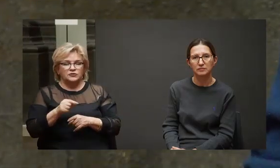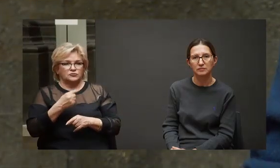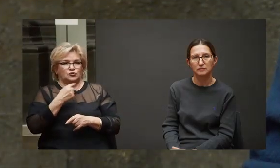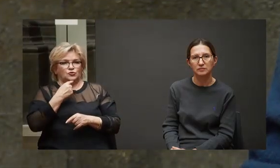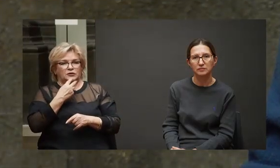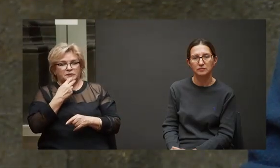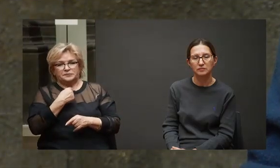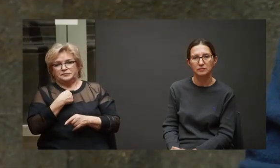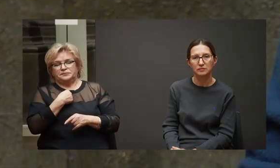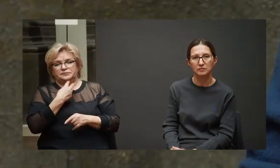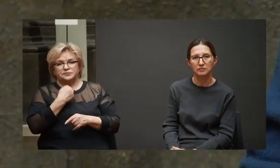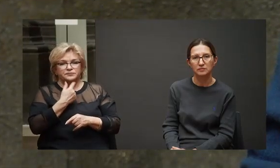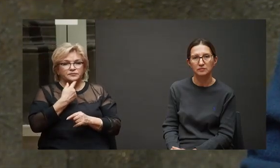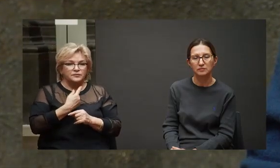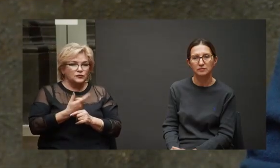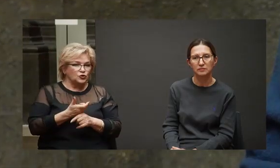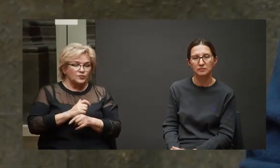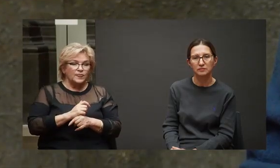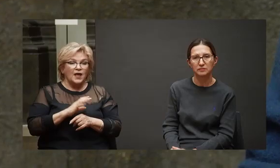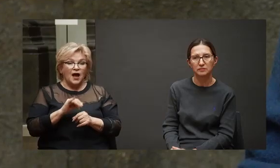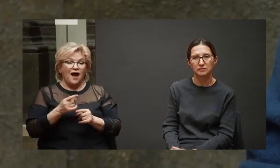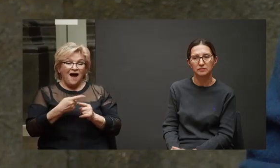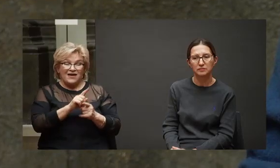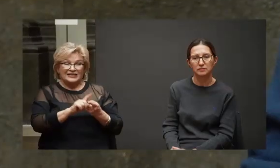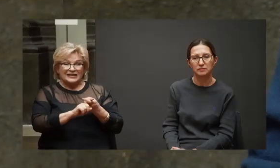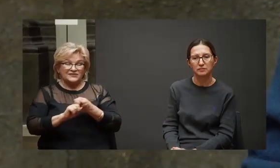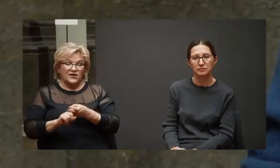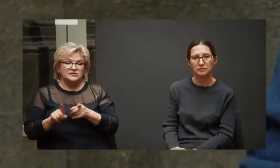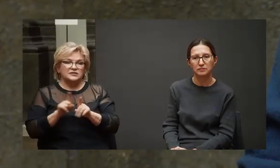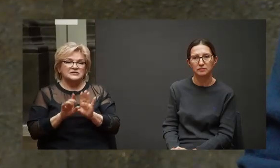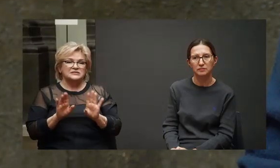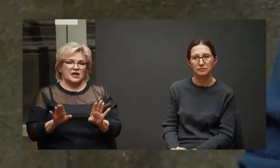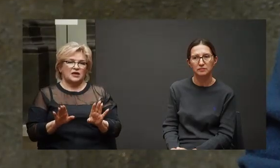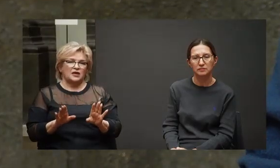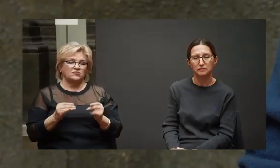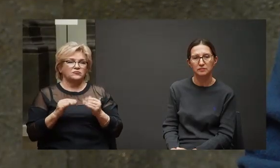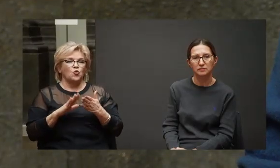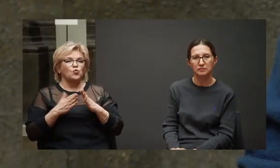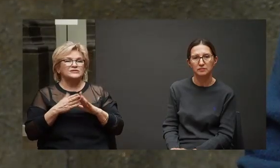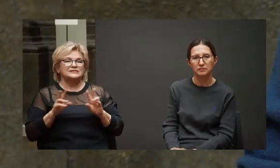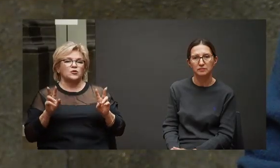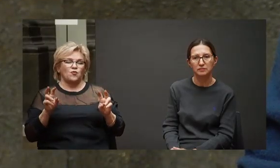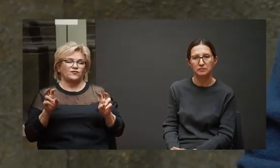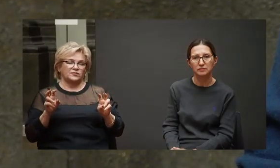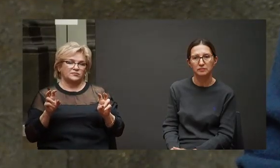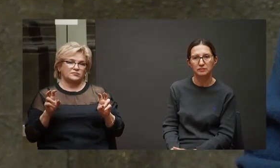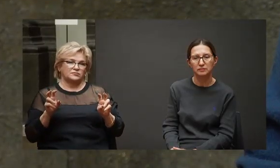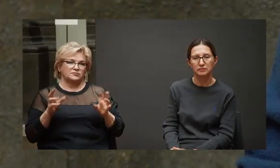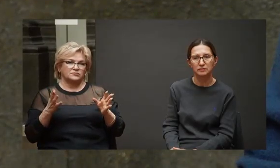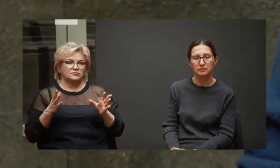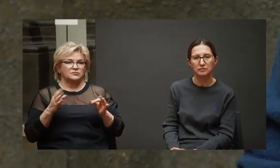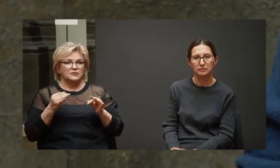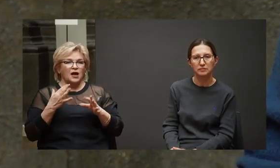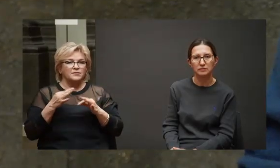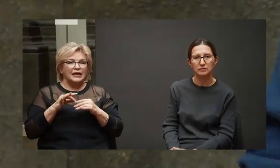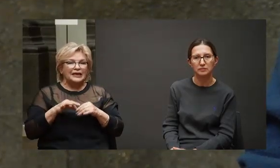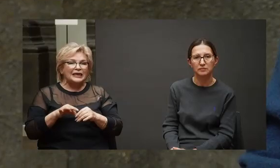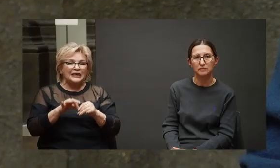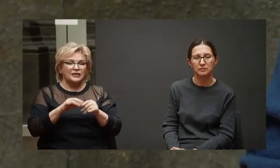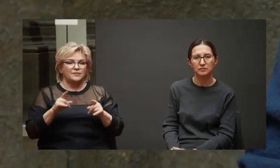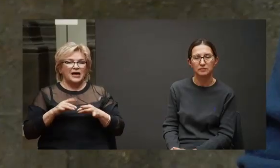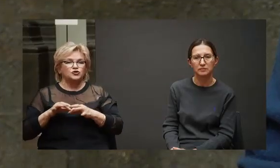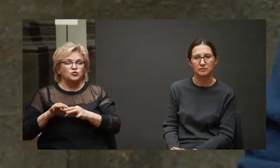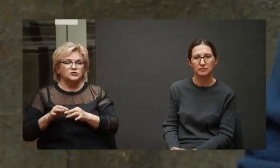к этому привыкнуть. А они связаны именно с таким вот условным гидом,